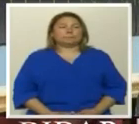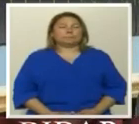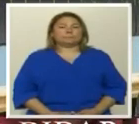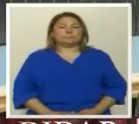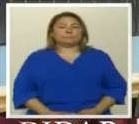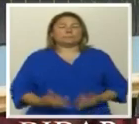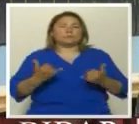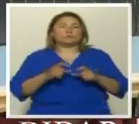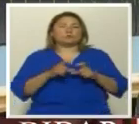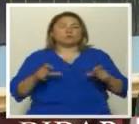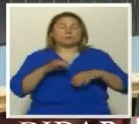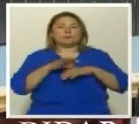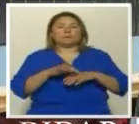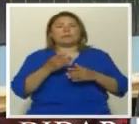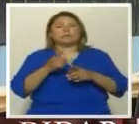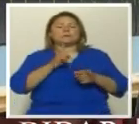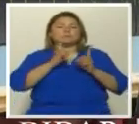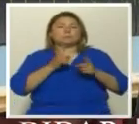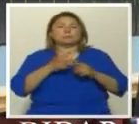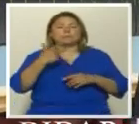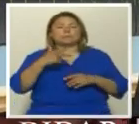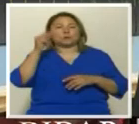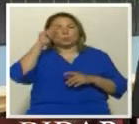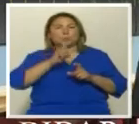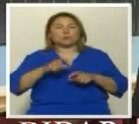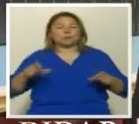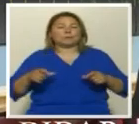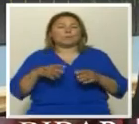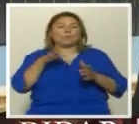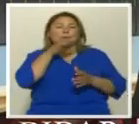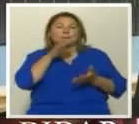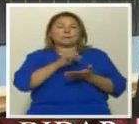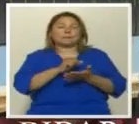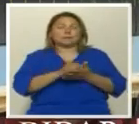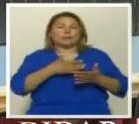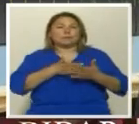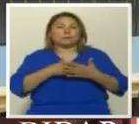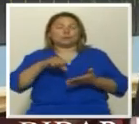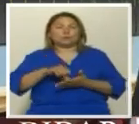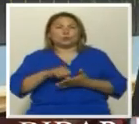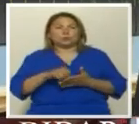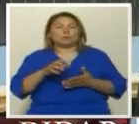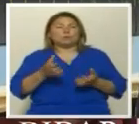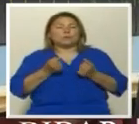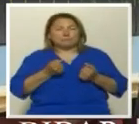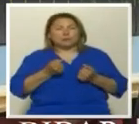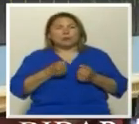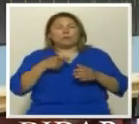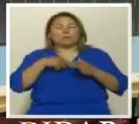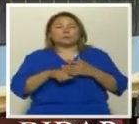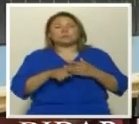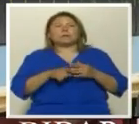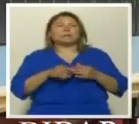сегодня в школе провели семинар для 30 учащихся во время занятий дети принимают активное участие в ходе семинар